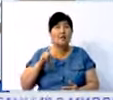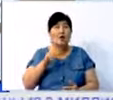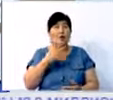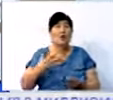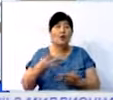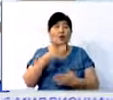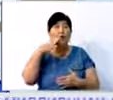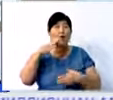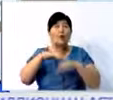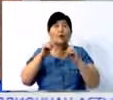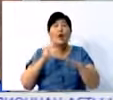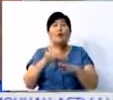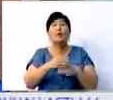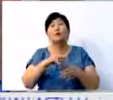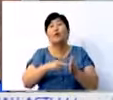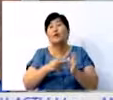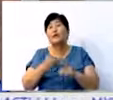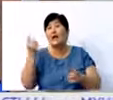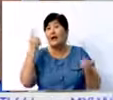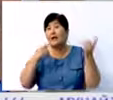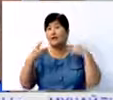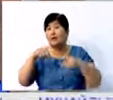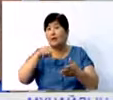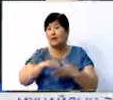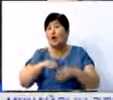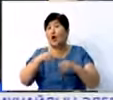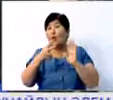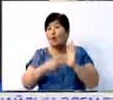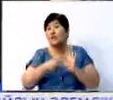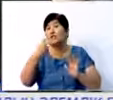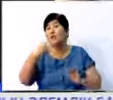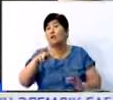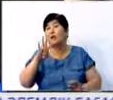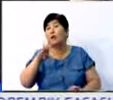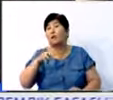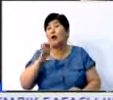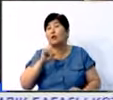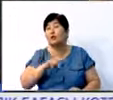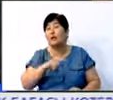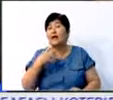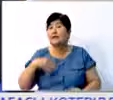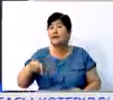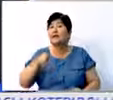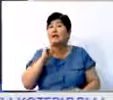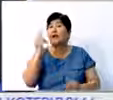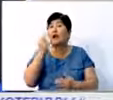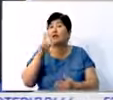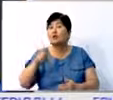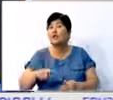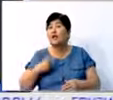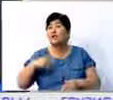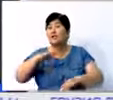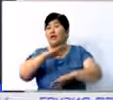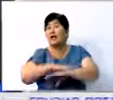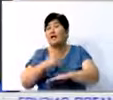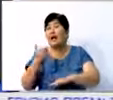жинаған мол тәжірибемен бөлісуді көздейді. Шығармашылық иесі 18-24 маусым аралығында сыр елінің жас суретшілерімен шеберлік